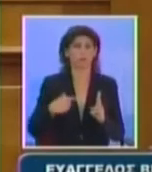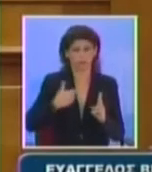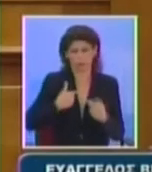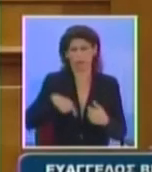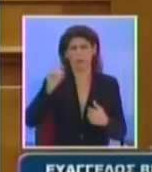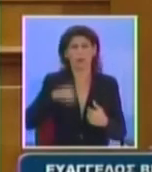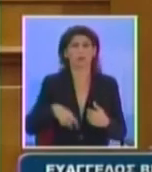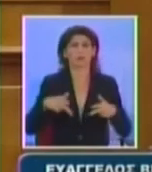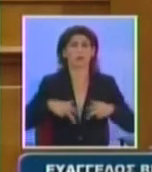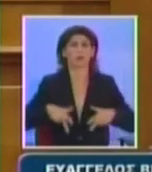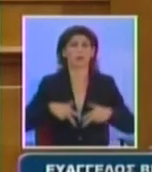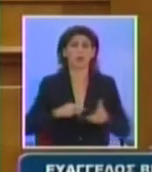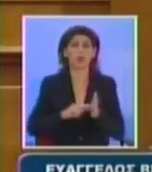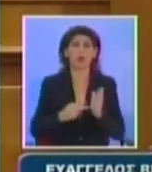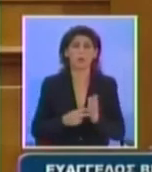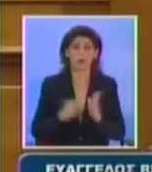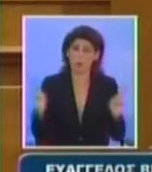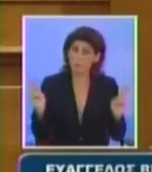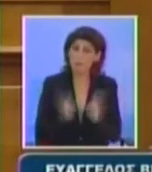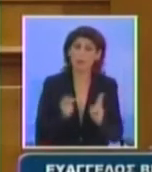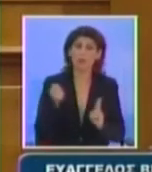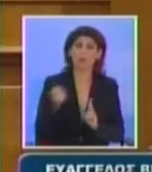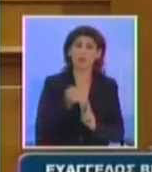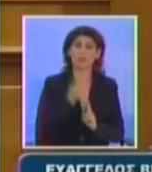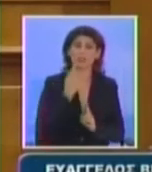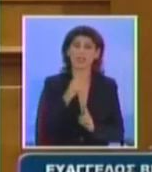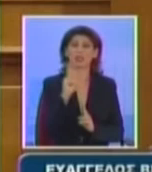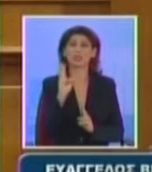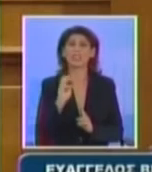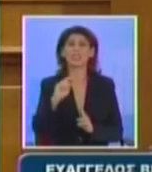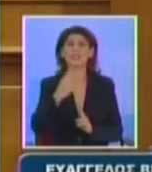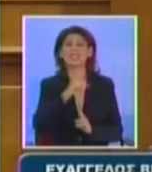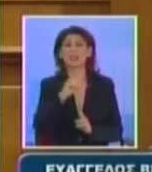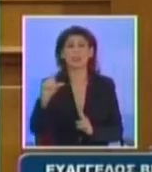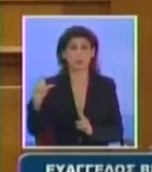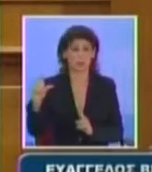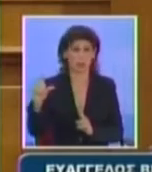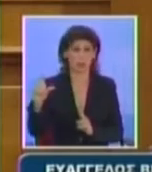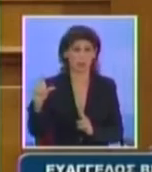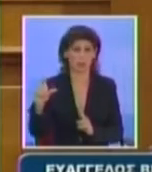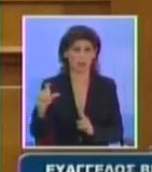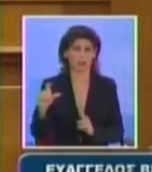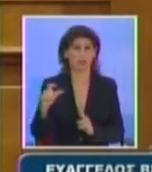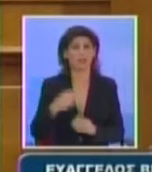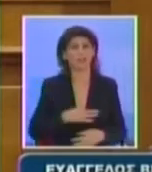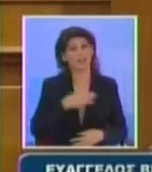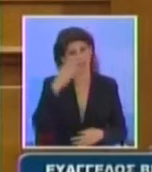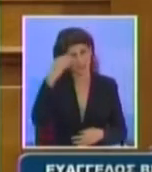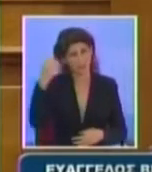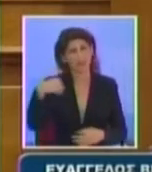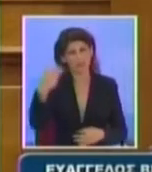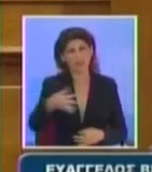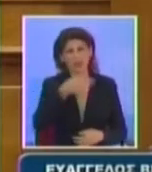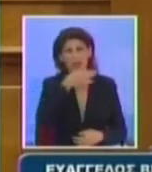επί των ημερών μου στο Υπουργείο Οικονομικών μειώθηκε το χρέος κατά 130 δισεκατομμύρια. Κύριε Τσίπρα, βγείτε να